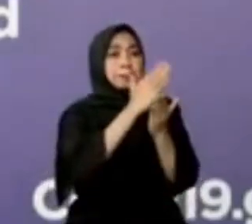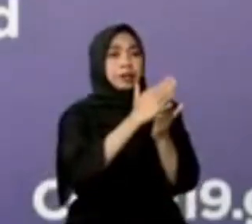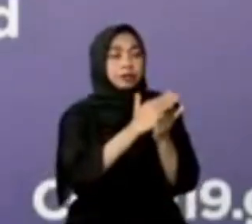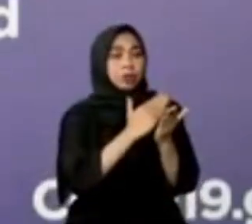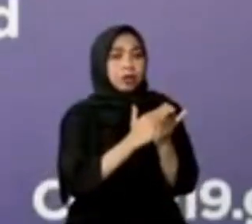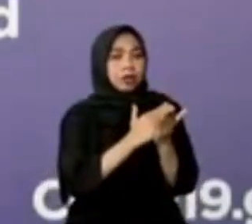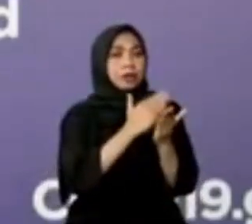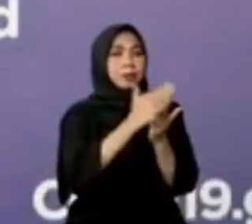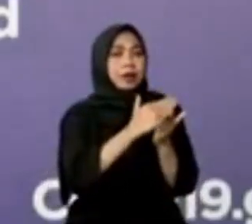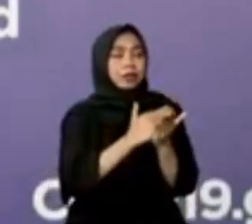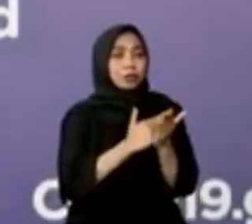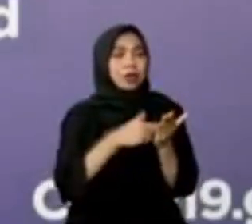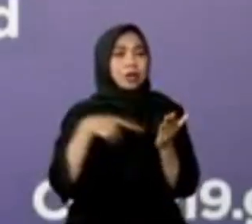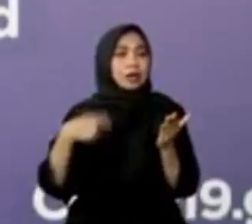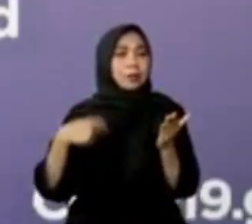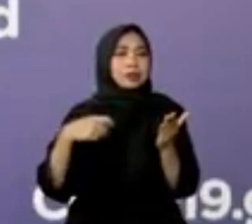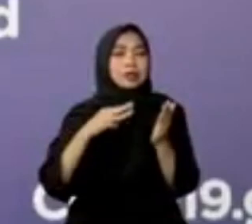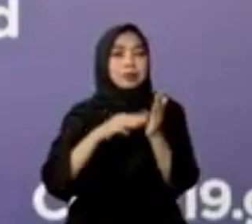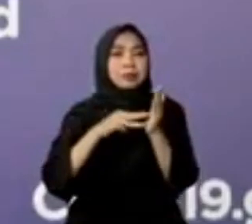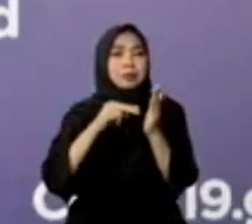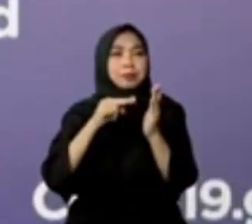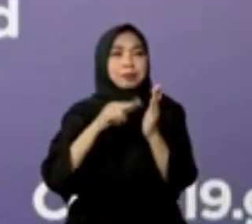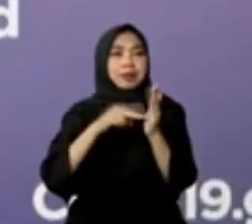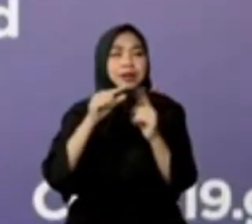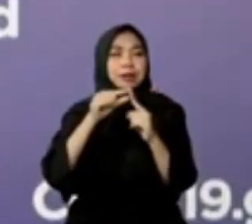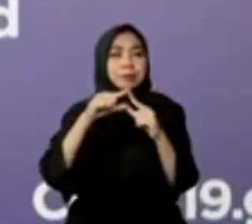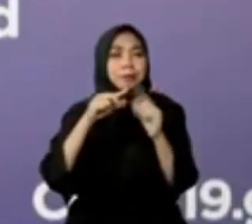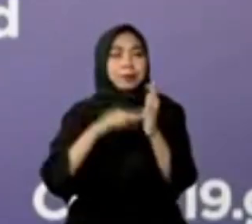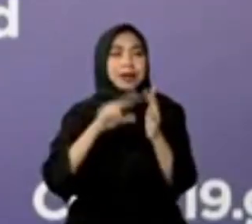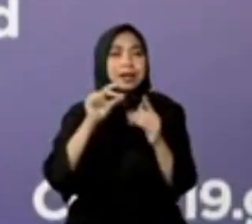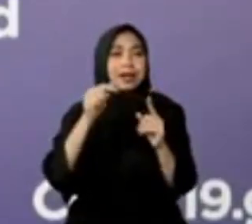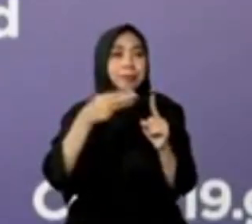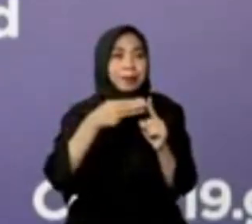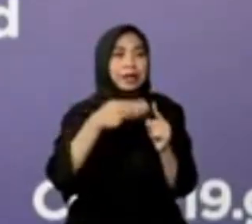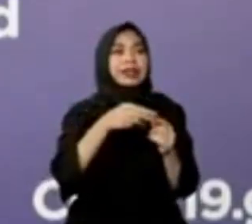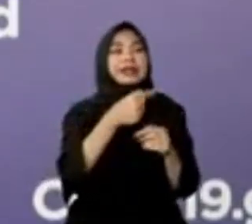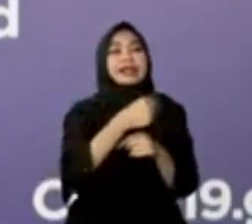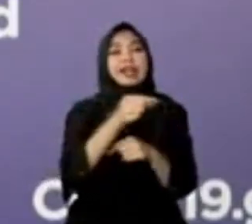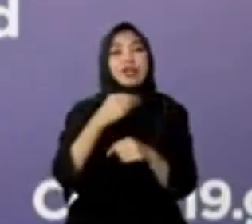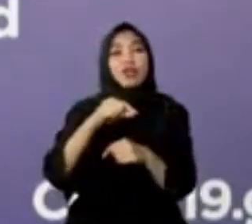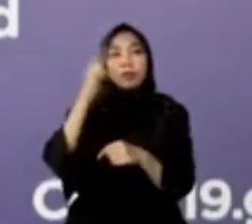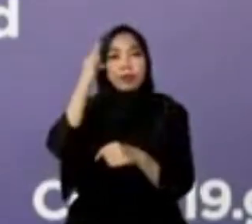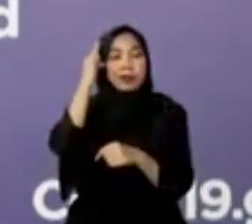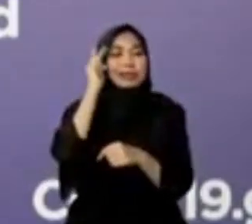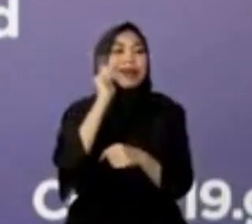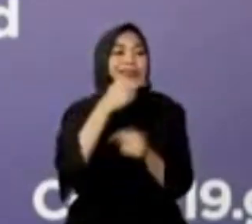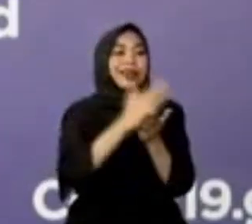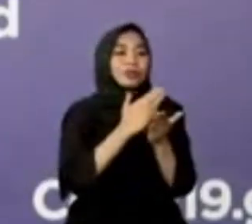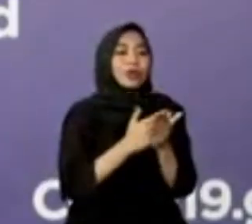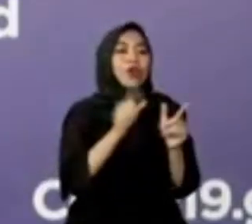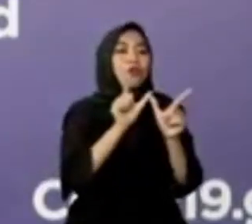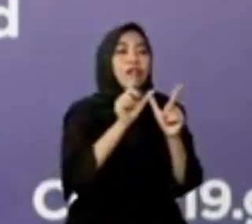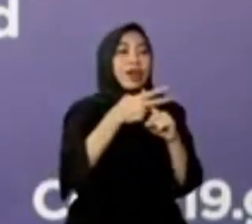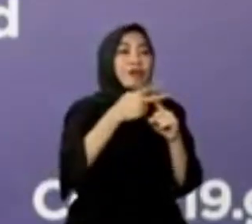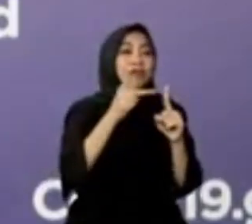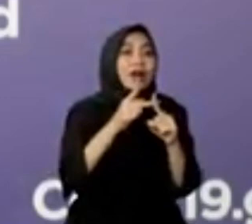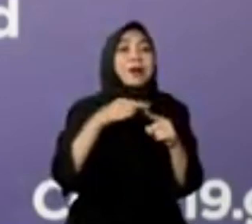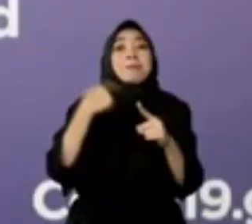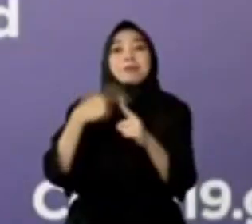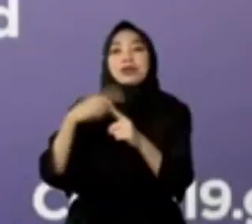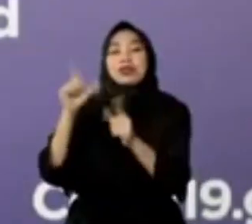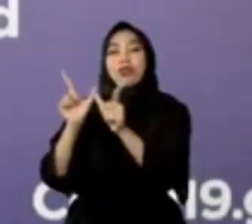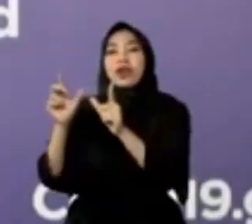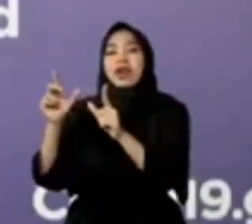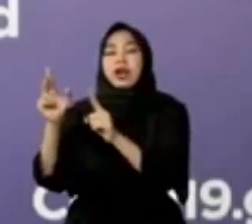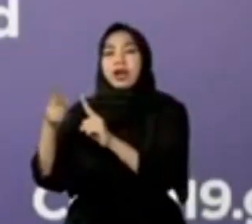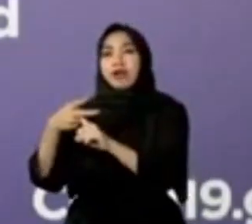oleh Kementerian Menpan RB, sehingga pemerintah mengatur antara work from home dan work from office. Dan tentunya kalau untuk